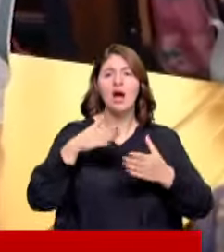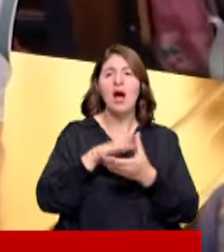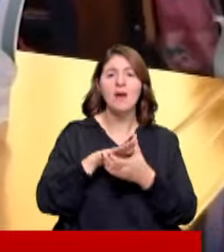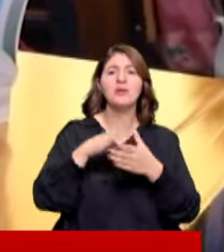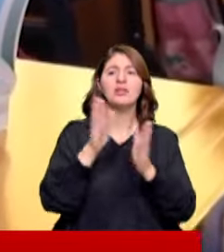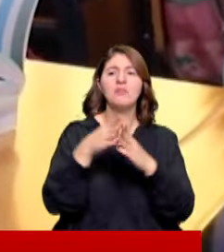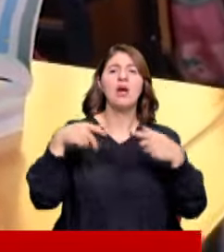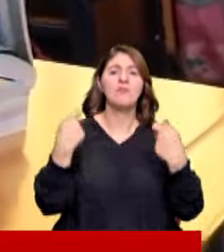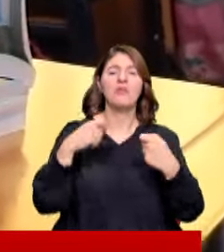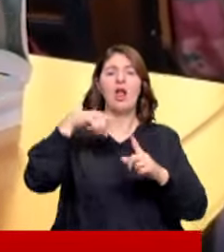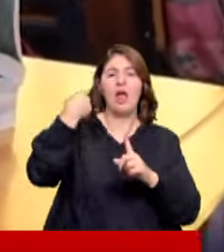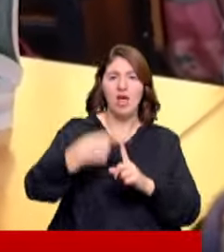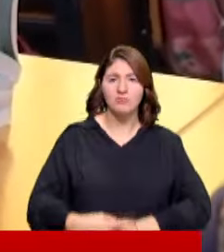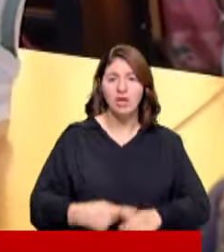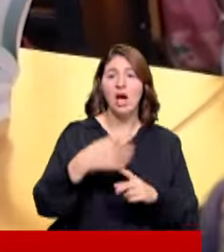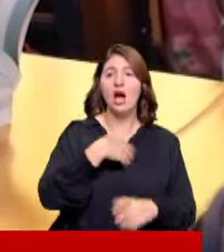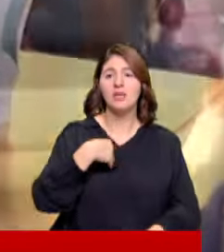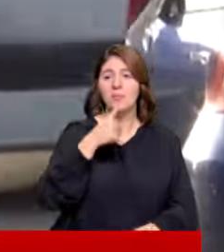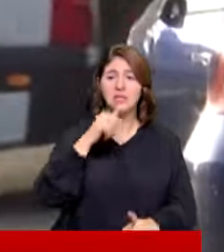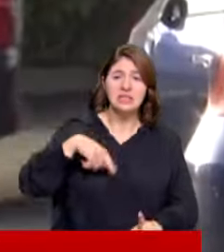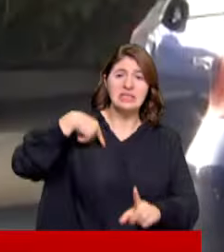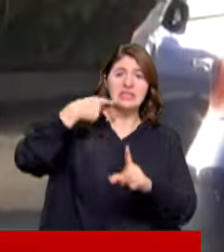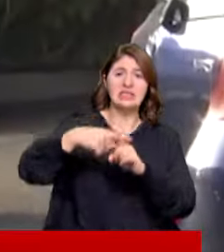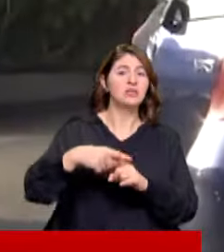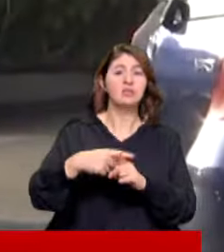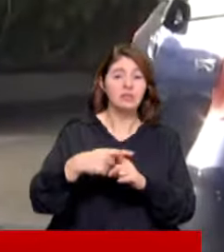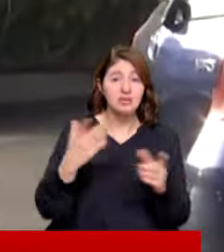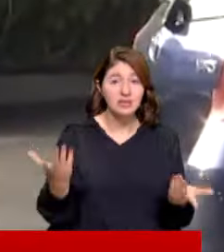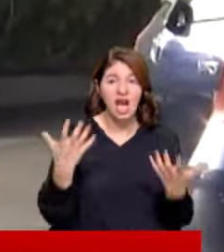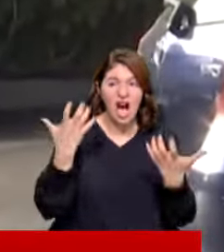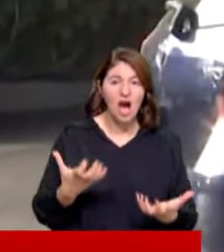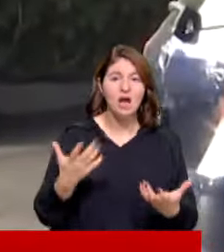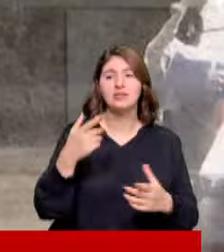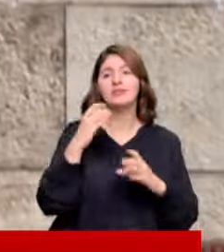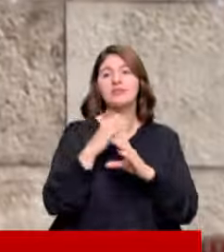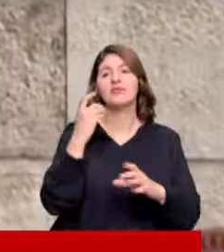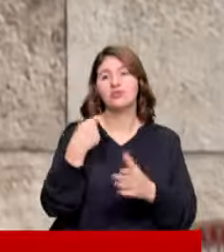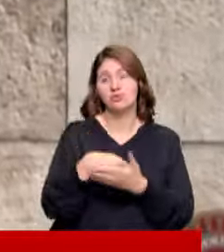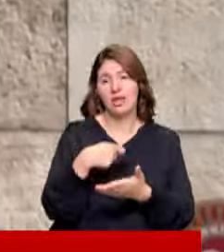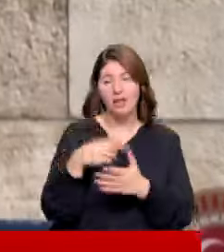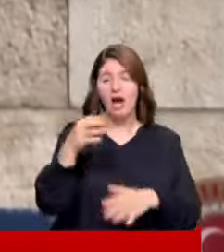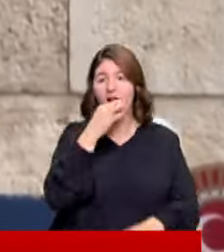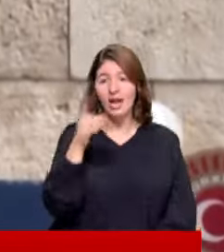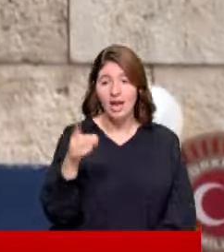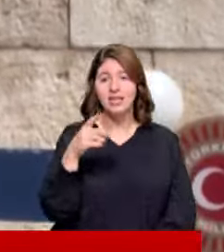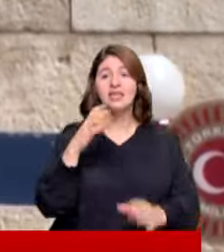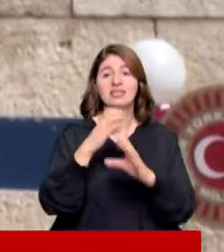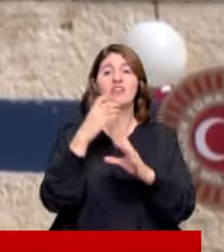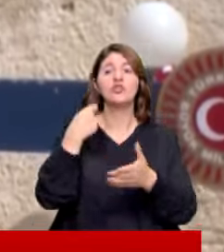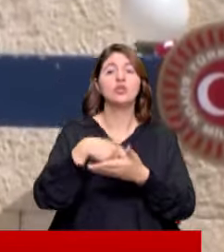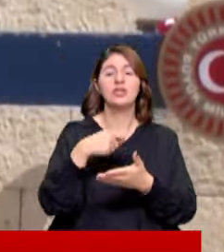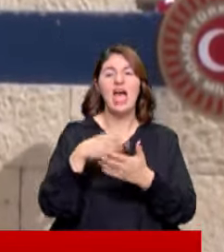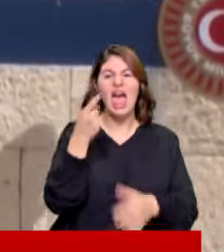kitap masraflarının yanında velilerin omuzlarına binecek bir yük kalemi de servis ücretleri. Ankara'da servis ücretleri en